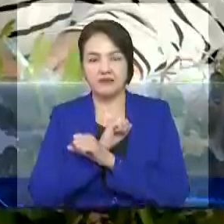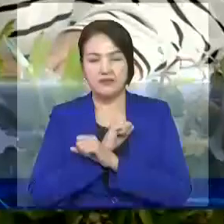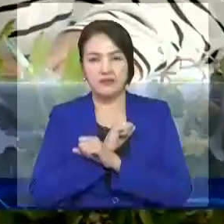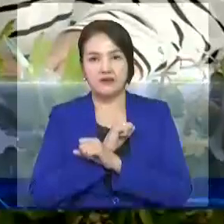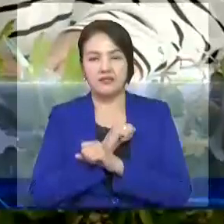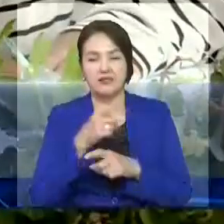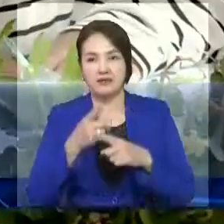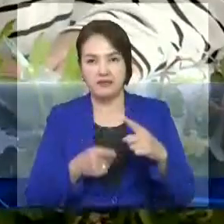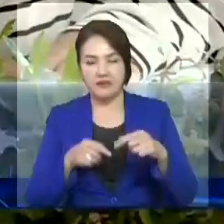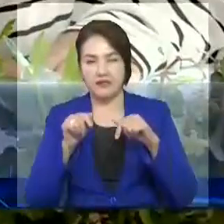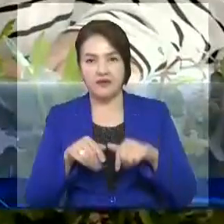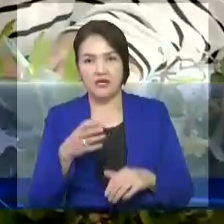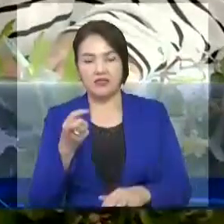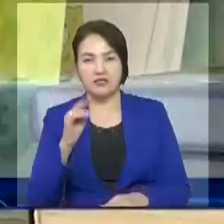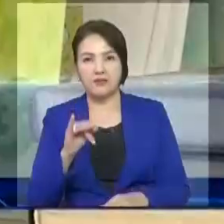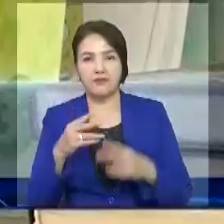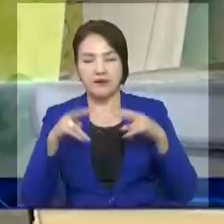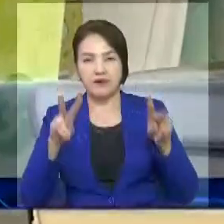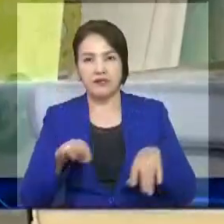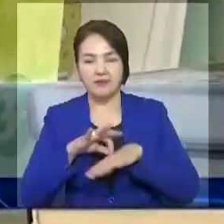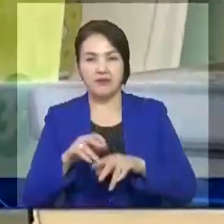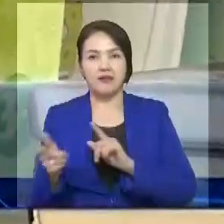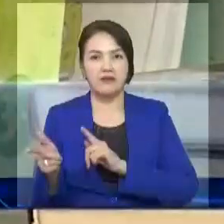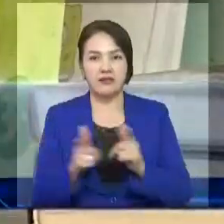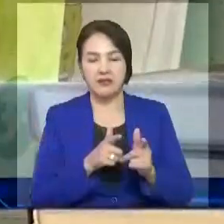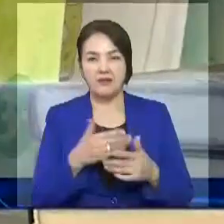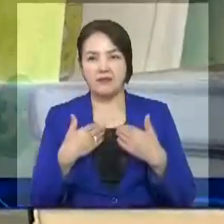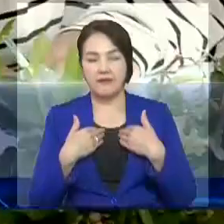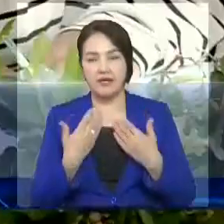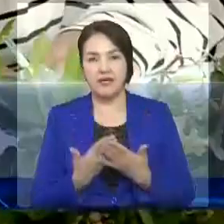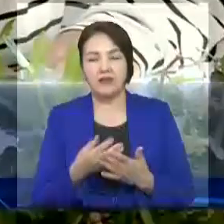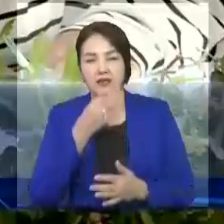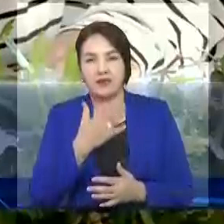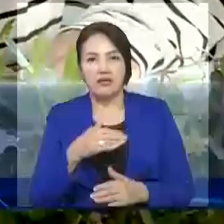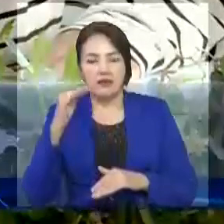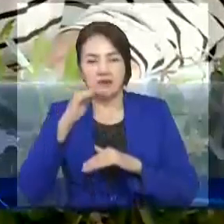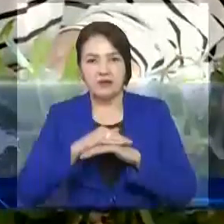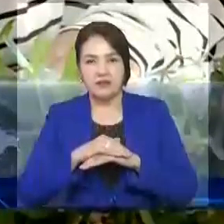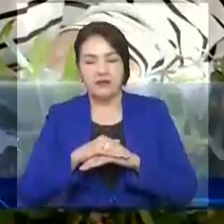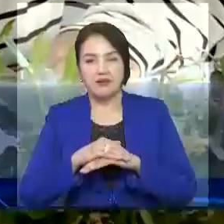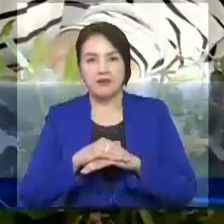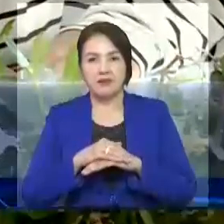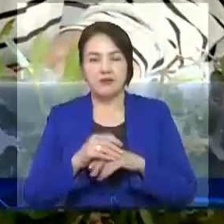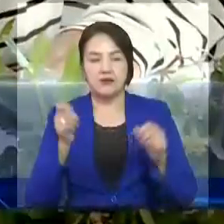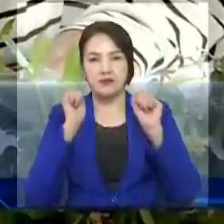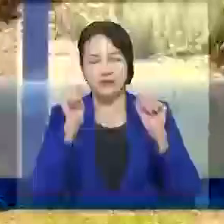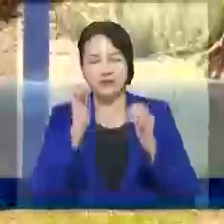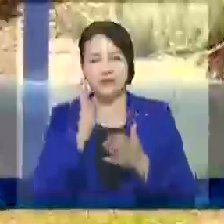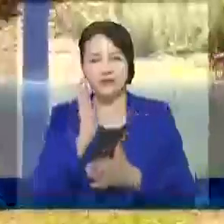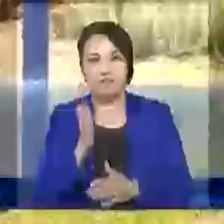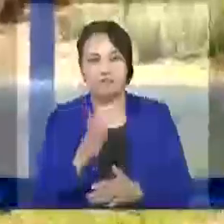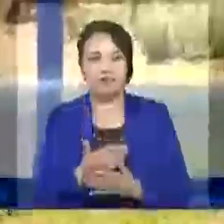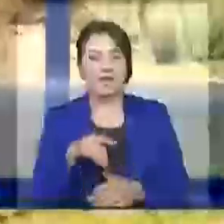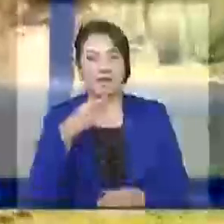жартысын осы әсем лагерде өткізуіме дайынмын. Маған бұяқтағы ұнағаны кешке тамандарда дискотека болды.